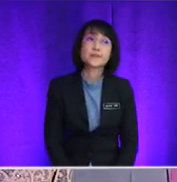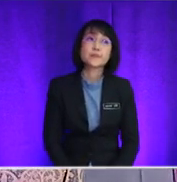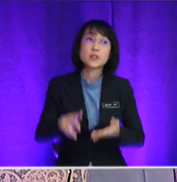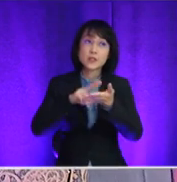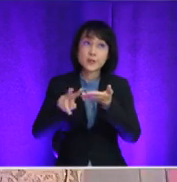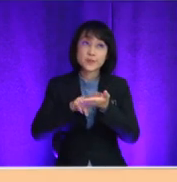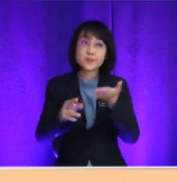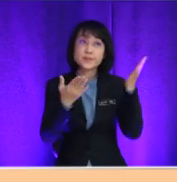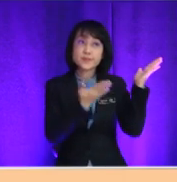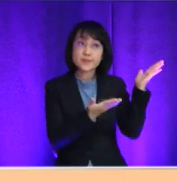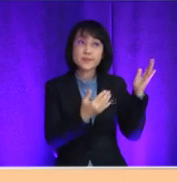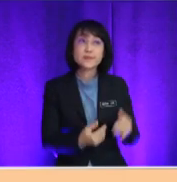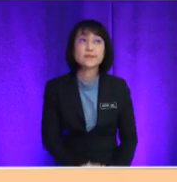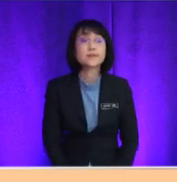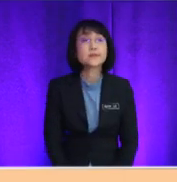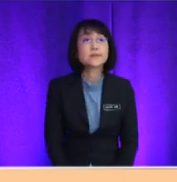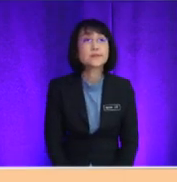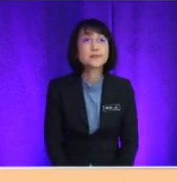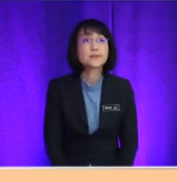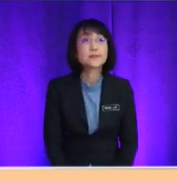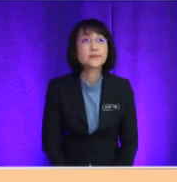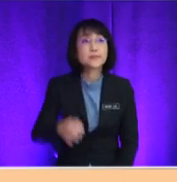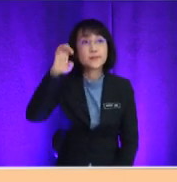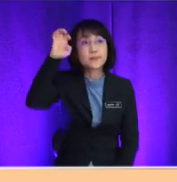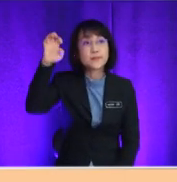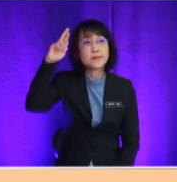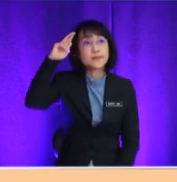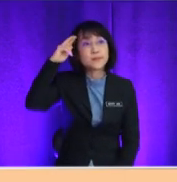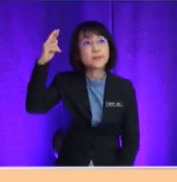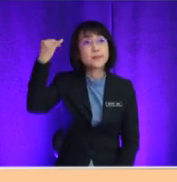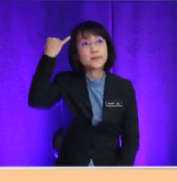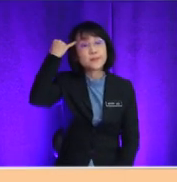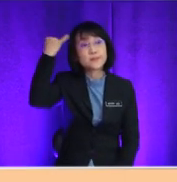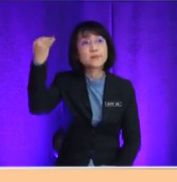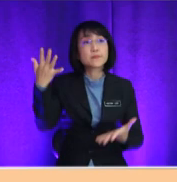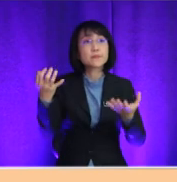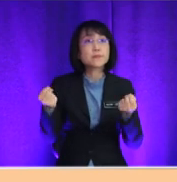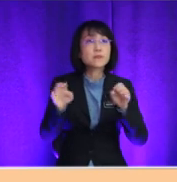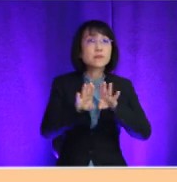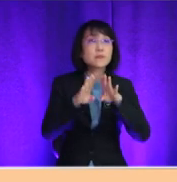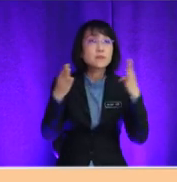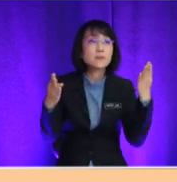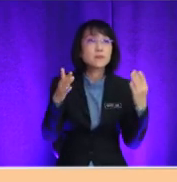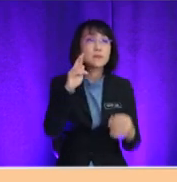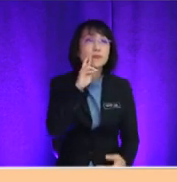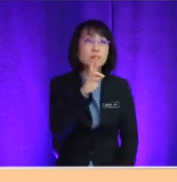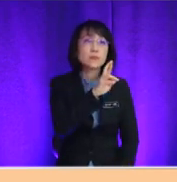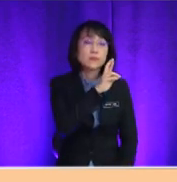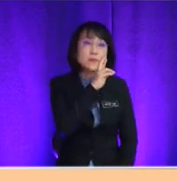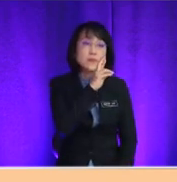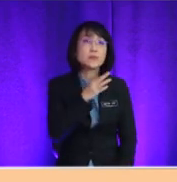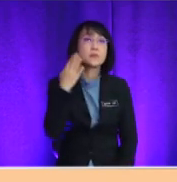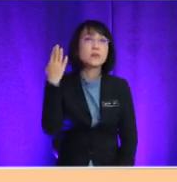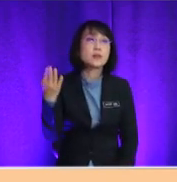bercadang membuka sebuah restoran makanan beliau perlu mereka sehelai pakaian untuk chefnya yang dipakai pada